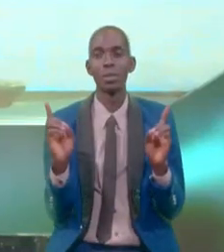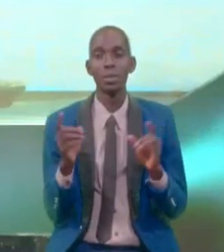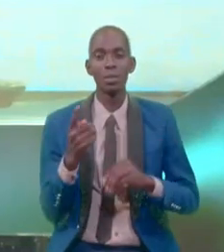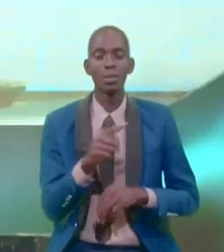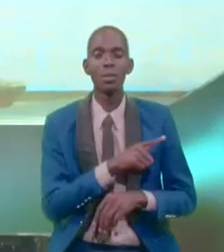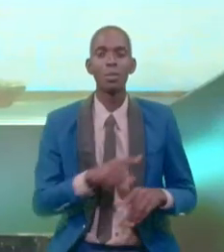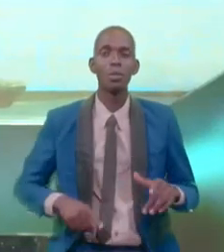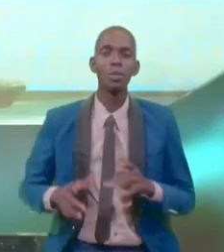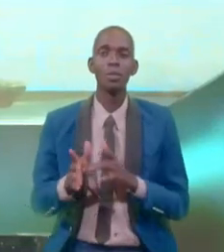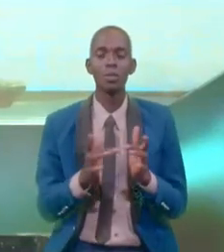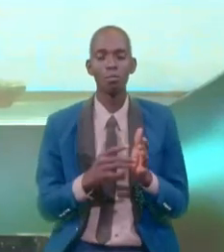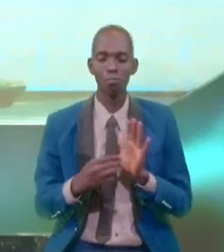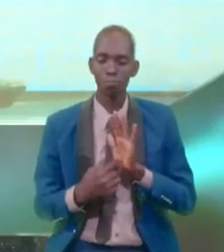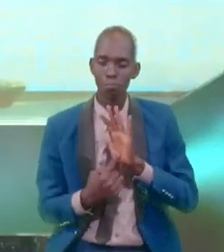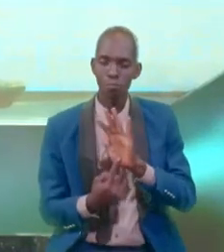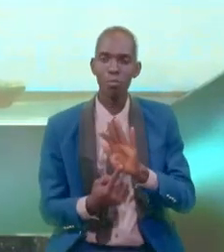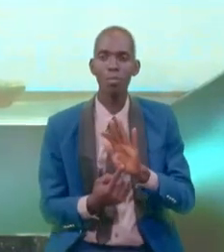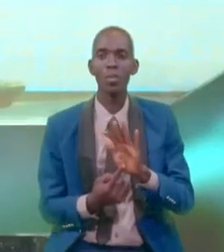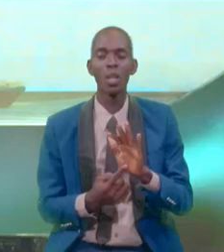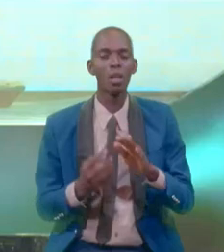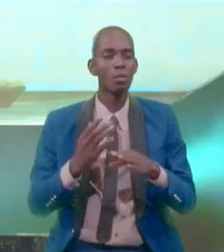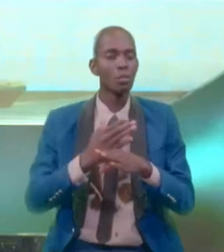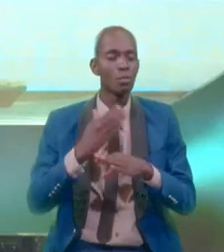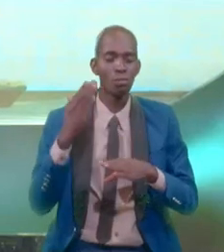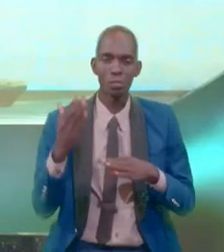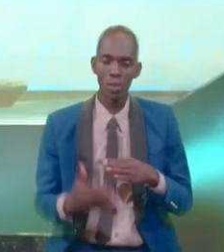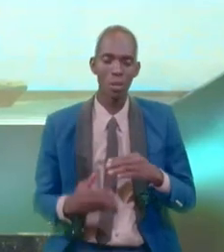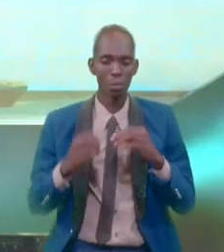délivrés. Le Seigneur Jésus a manifesté